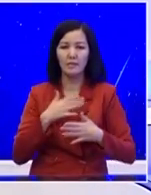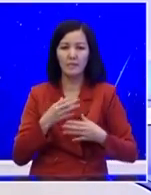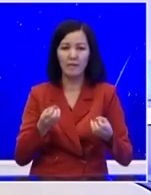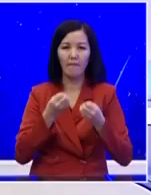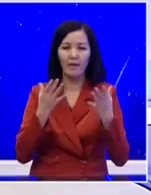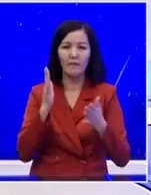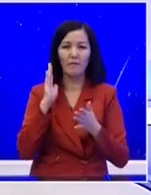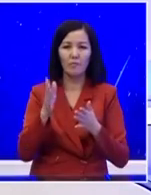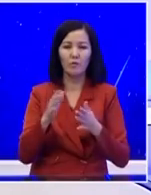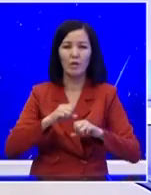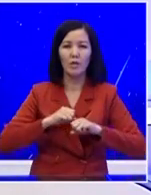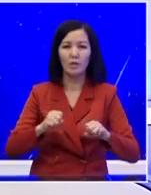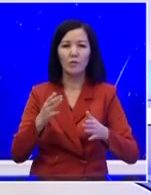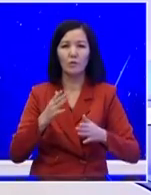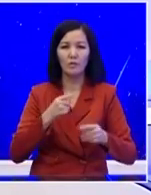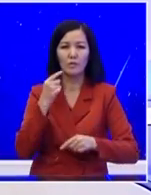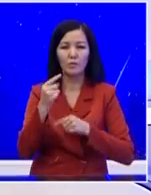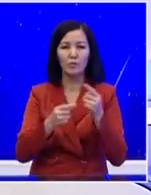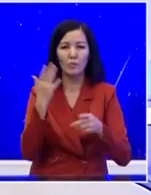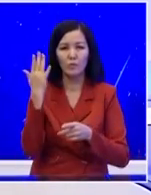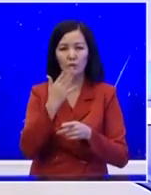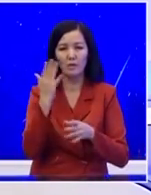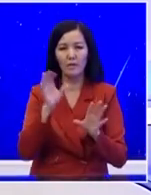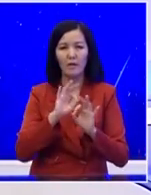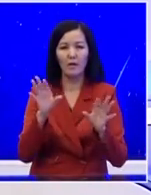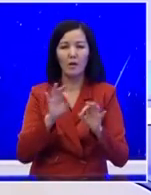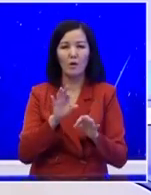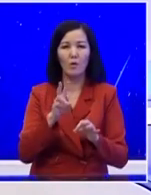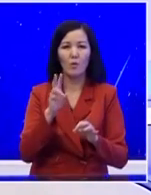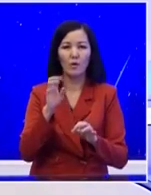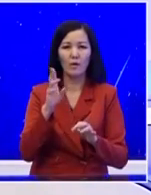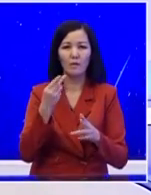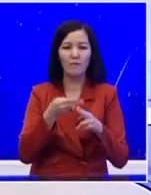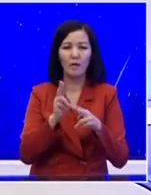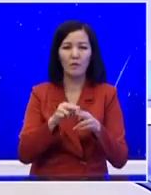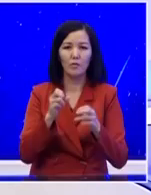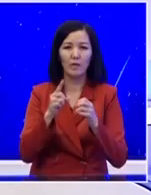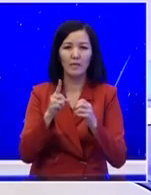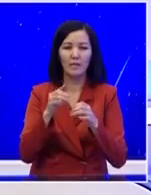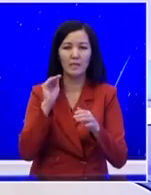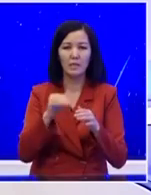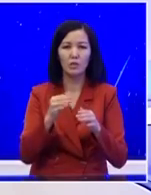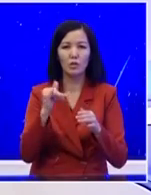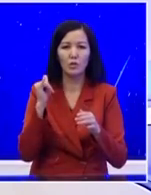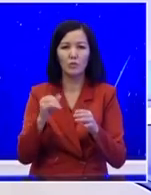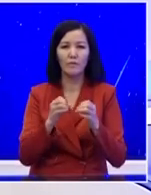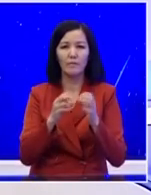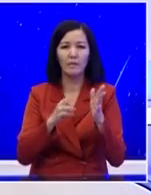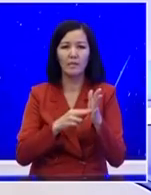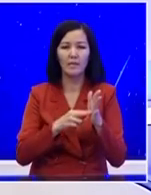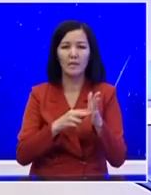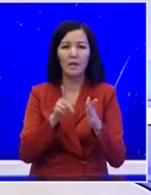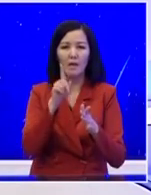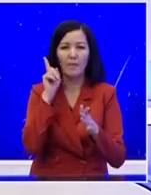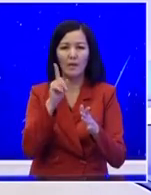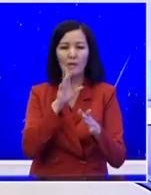светлого будущего. Герой нашего следующего сюжета Николай Огнев, который в составе почти 11 тысяч ЖТСУСцев 18